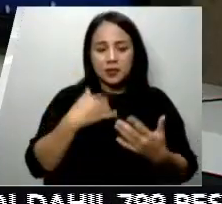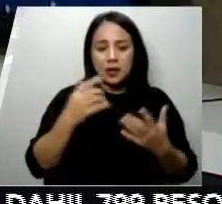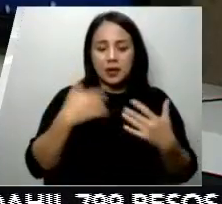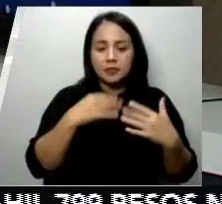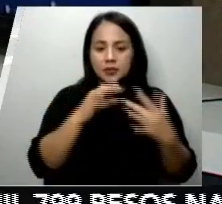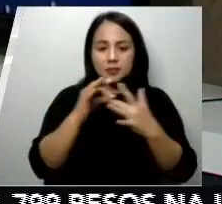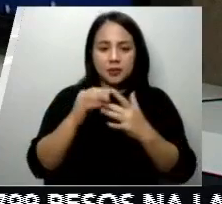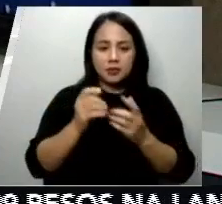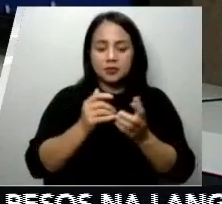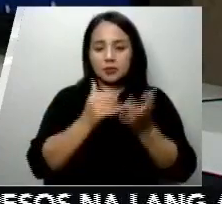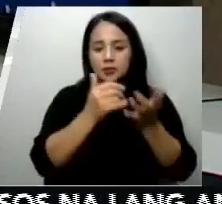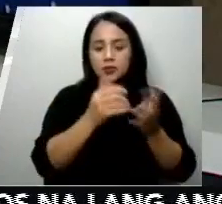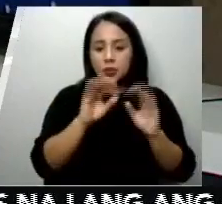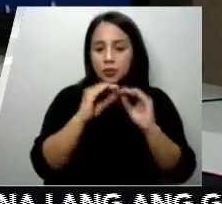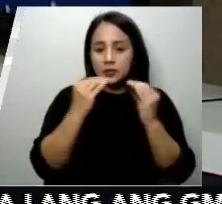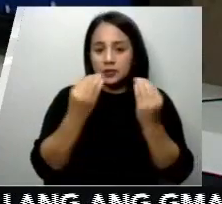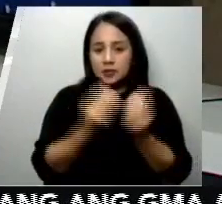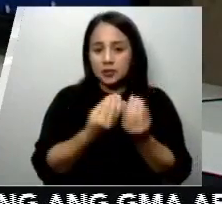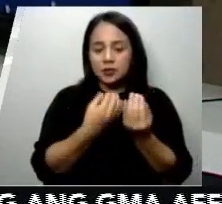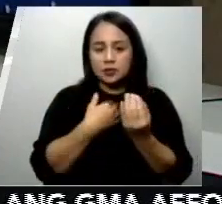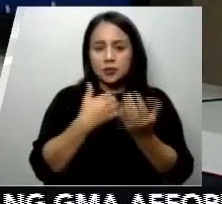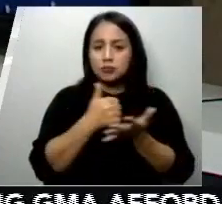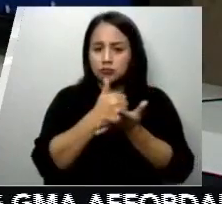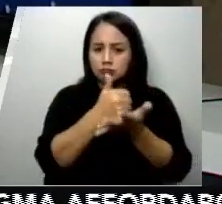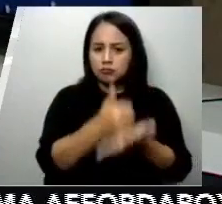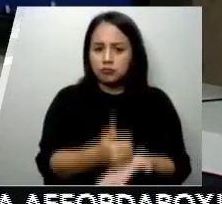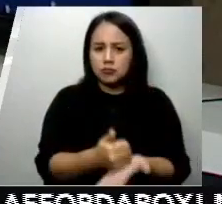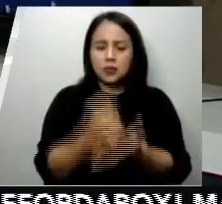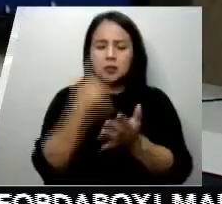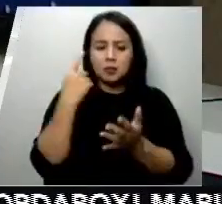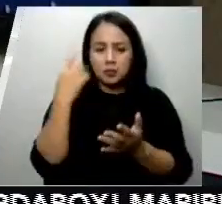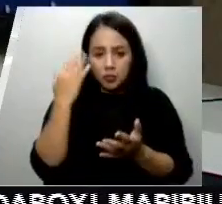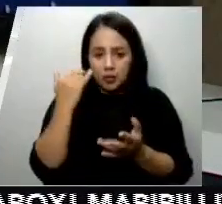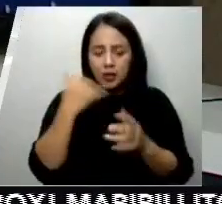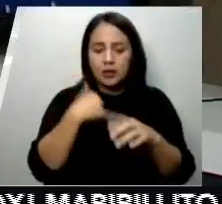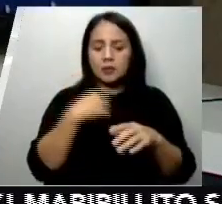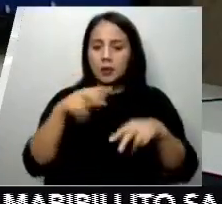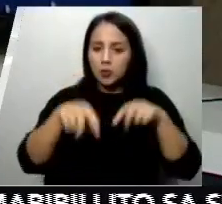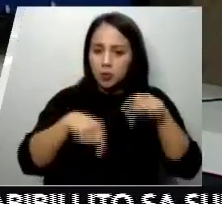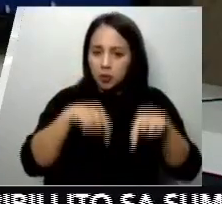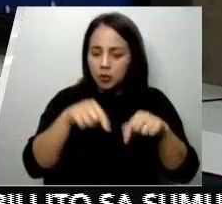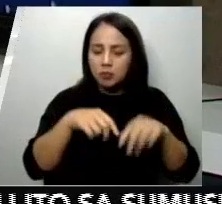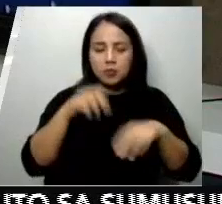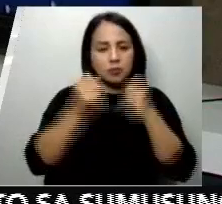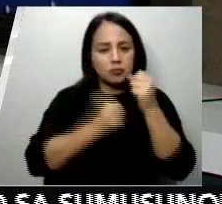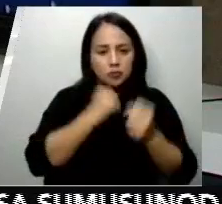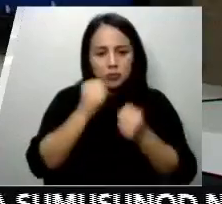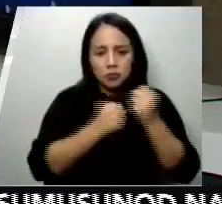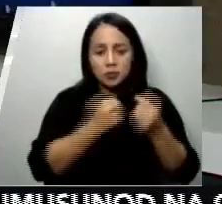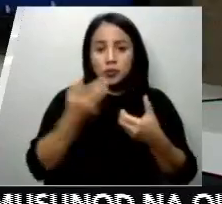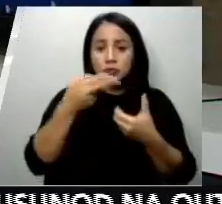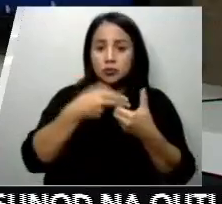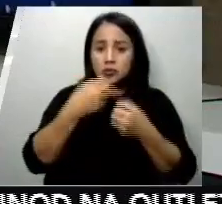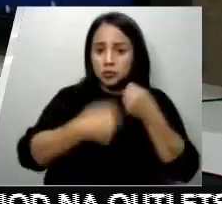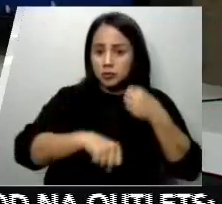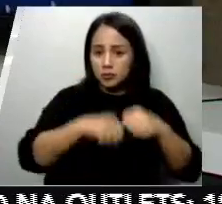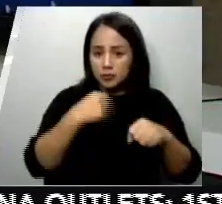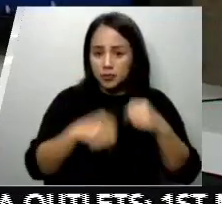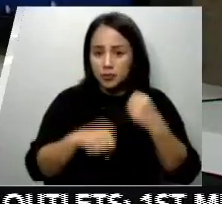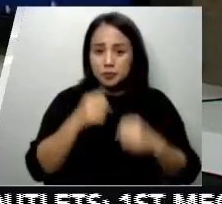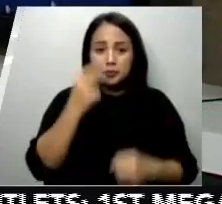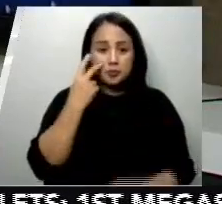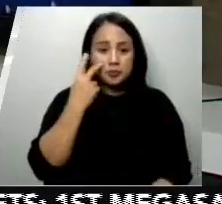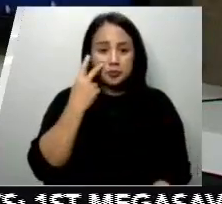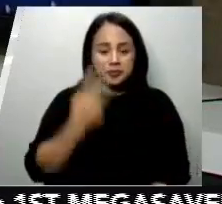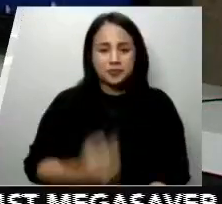isang organisasyon na malaking tulong para sila'y makalakad, makatakbo at makasali pa sa sports. Tinutukan niya ni Alan Domingo ng GMA